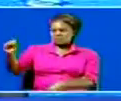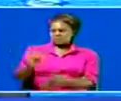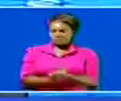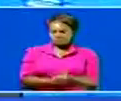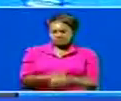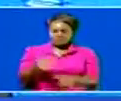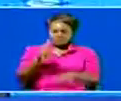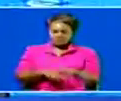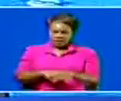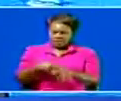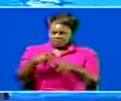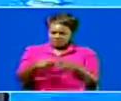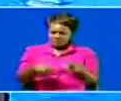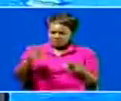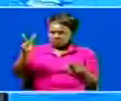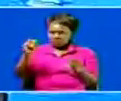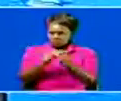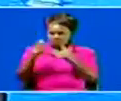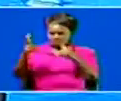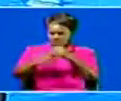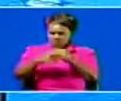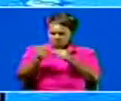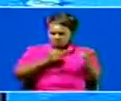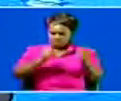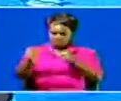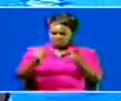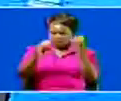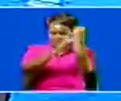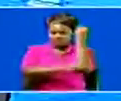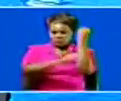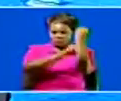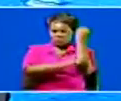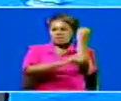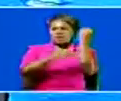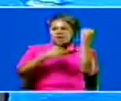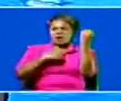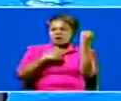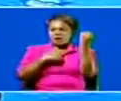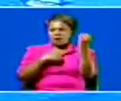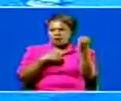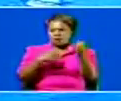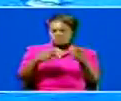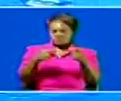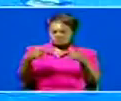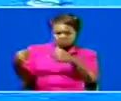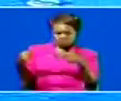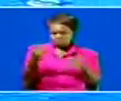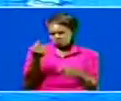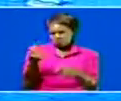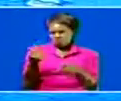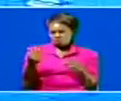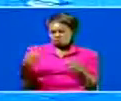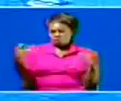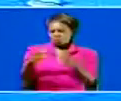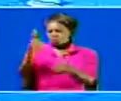Msimu wa mwaka 2017 wa ndondi humu nchini ulikuwa na mvutano, mwisho baada ya kikosi cha